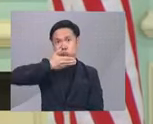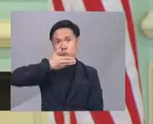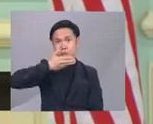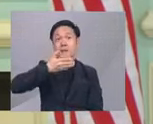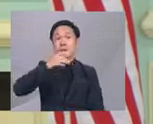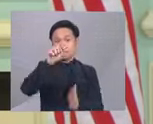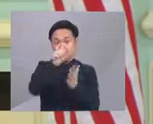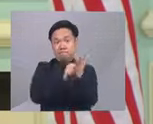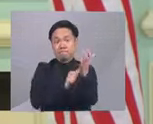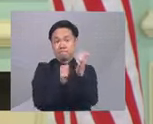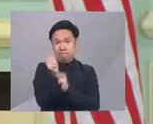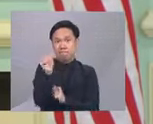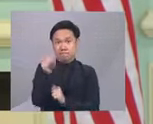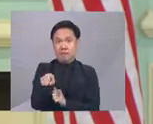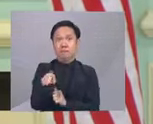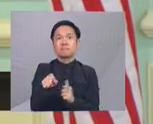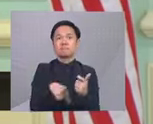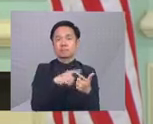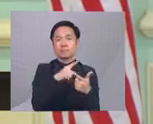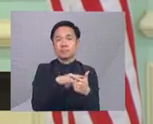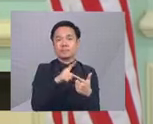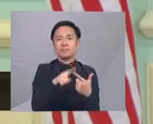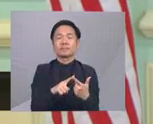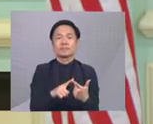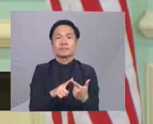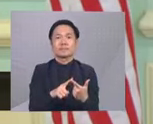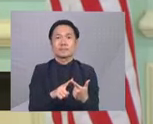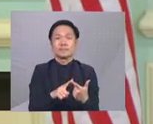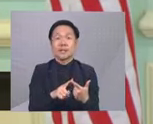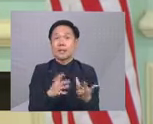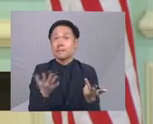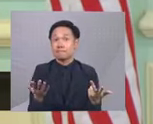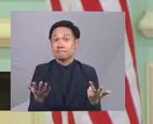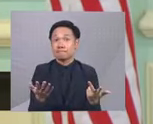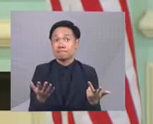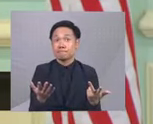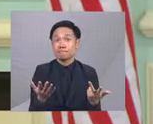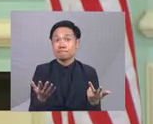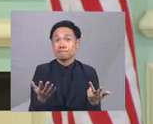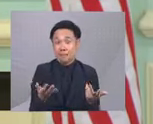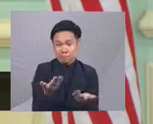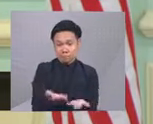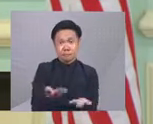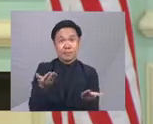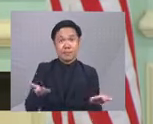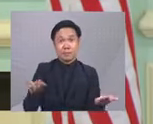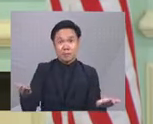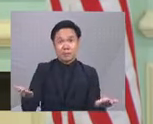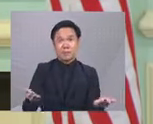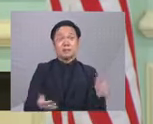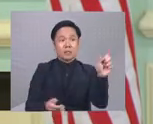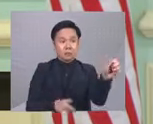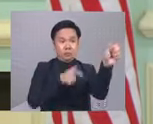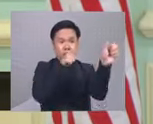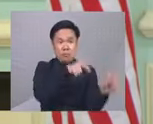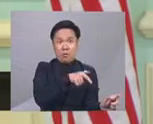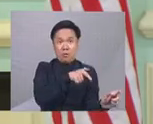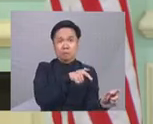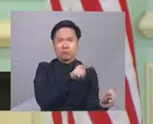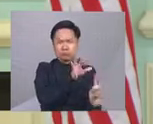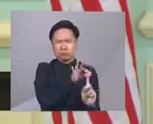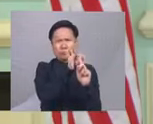sarung tangan juga. Dan peralatan tu khusus untuk setiap individu. Dia tidak